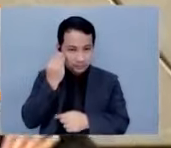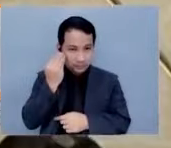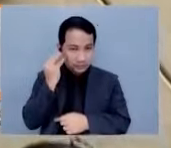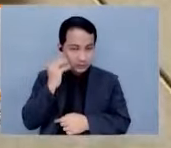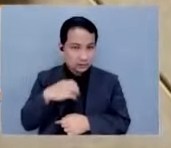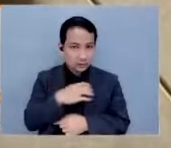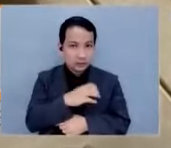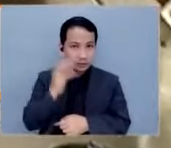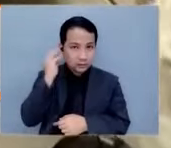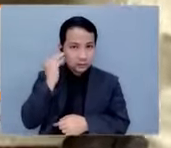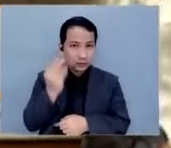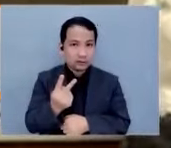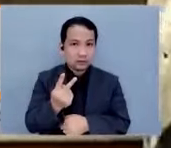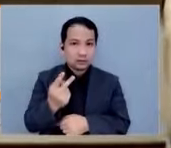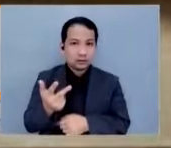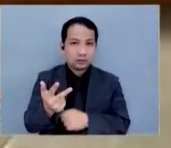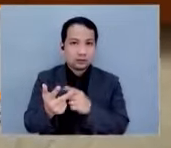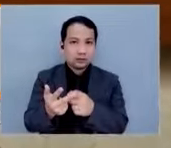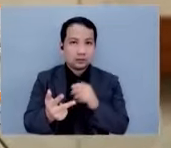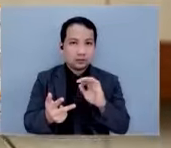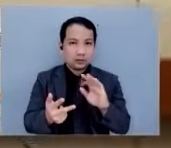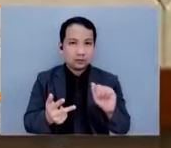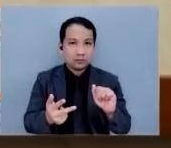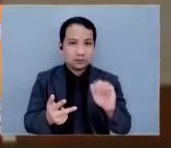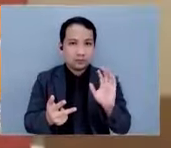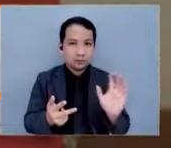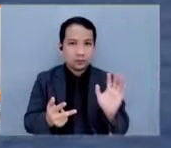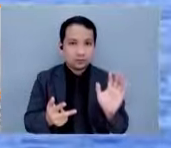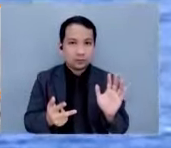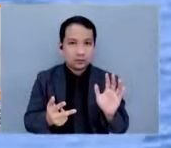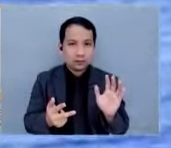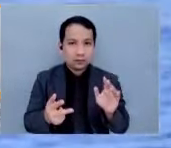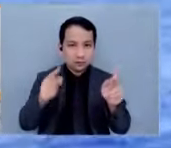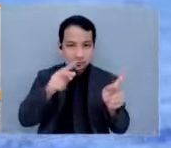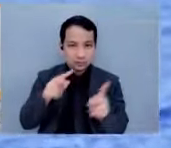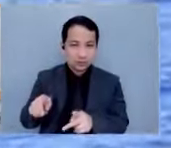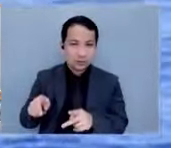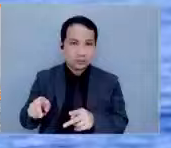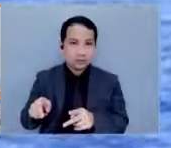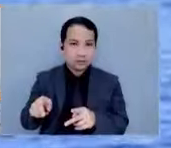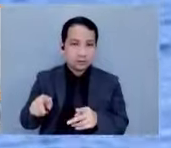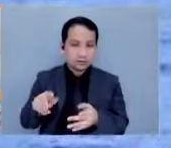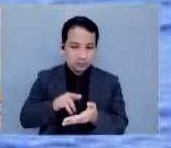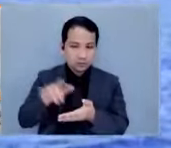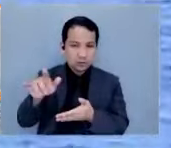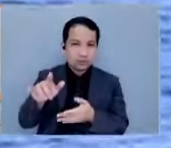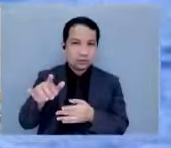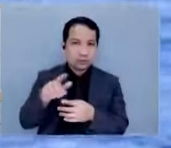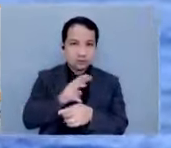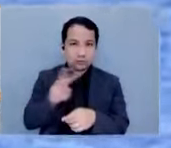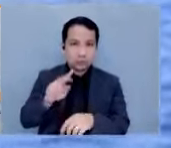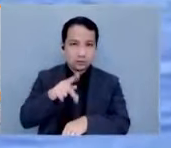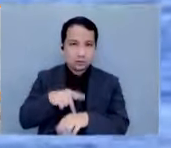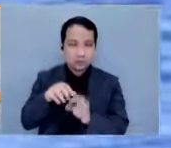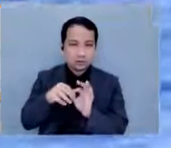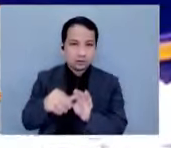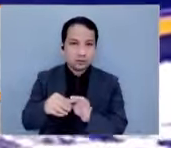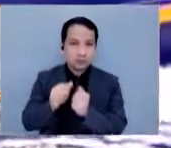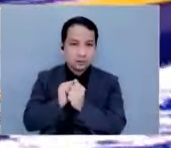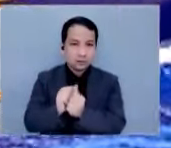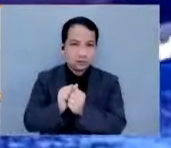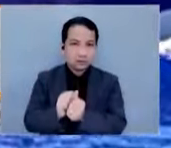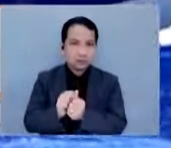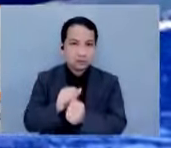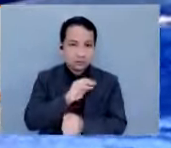ng 2 to 3 F-A-50 fighter aircraft sa Palawan, layo nitong magpatrolya sa West Philippine Sea. Pwede rin itong sumama sa mga resupply missions